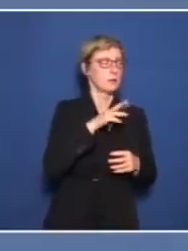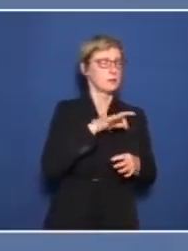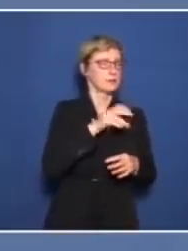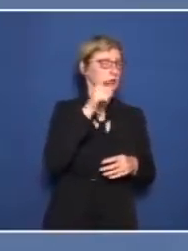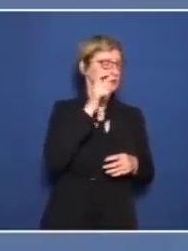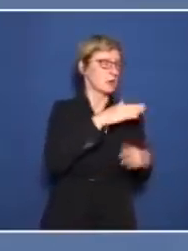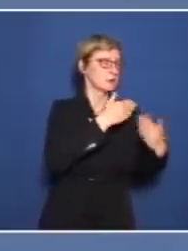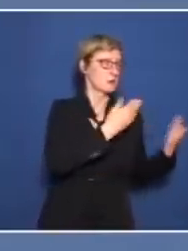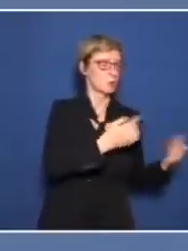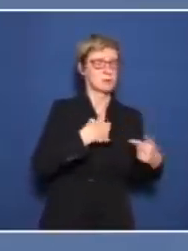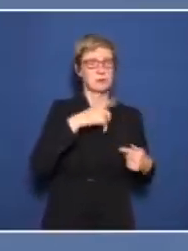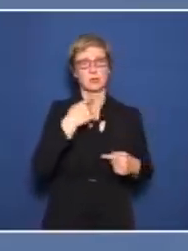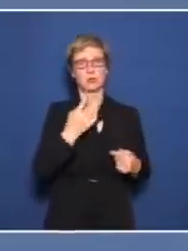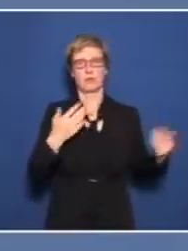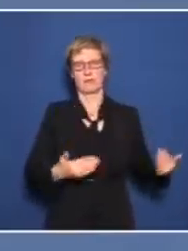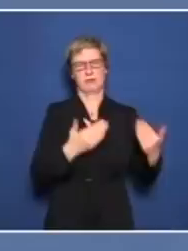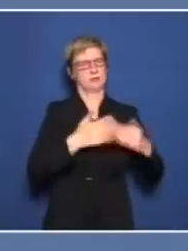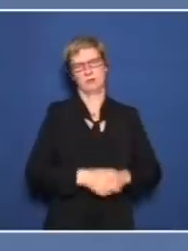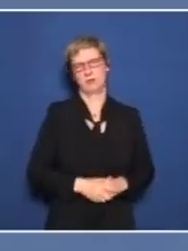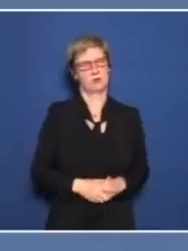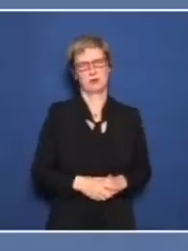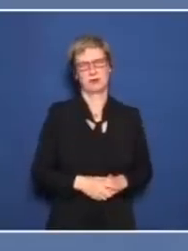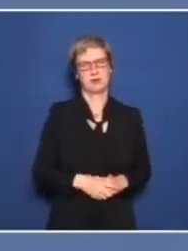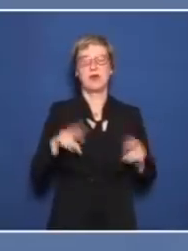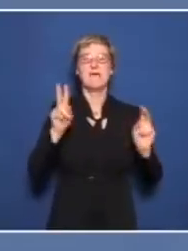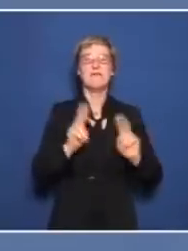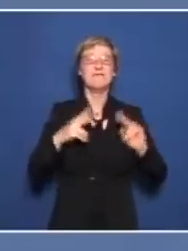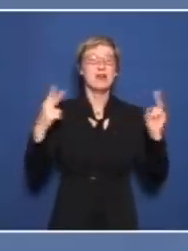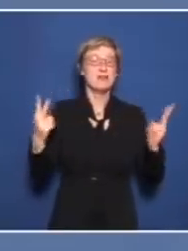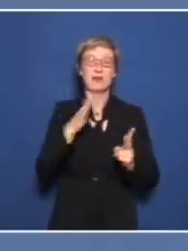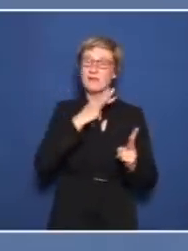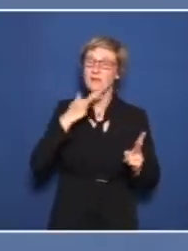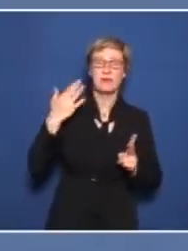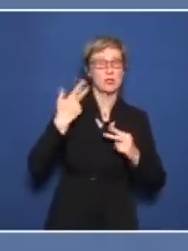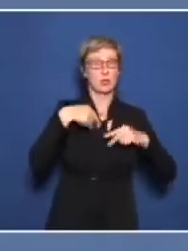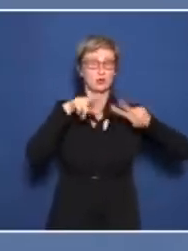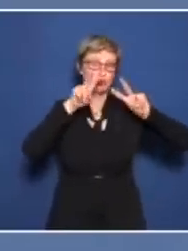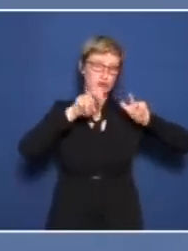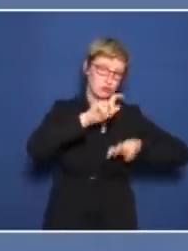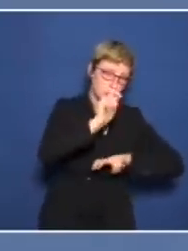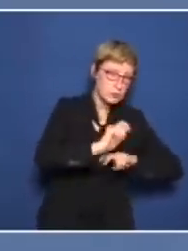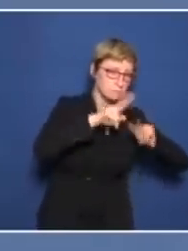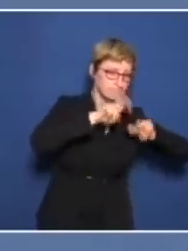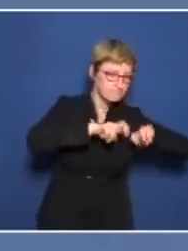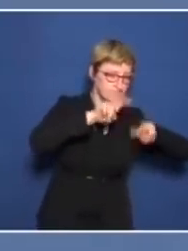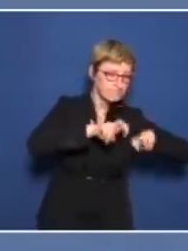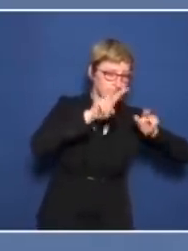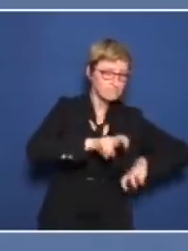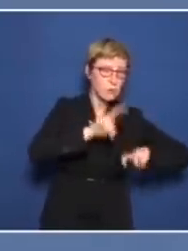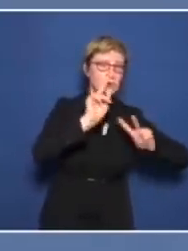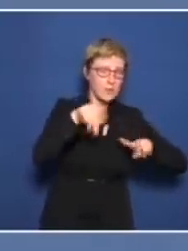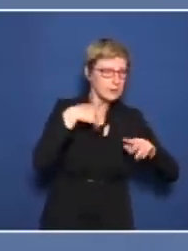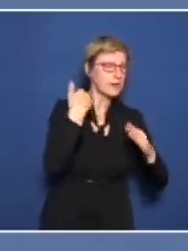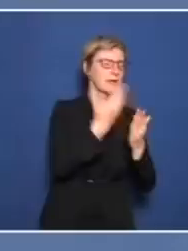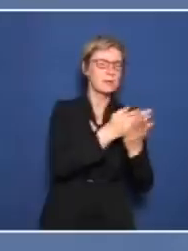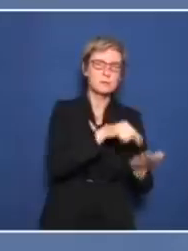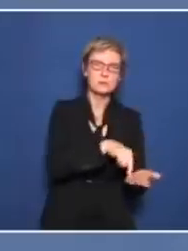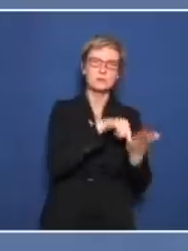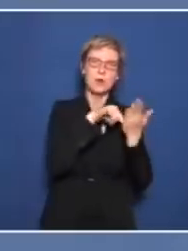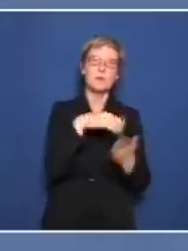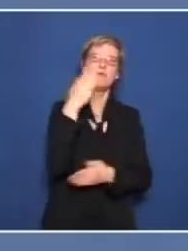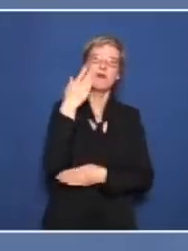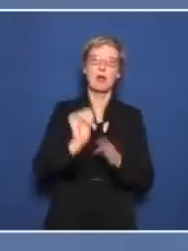weltweit impfen und natürlich weltweit viele Studien durchgeführt werden und die werden uns zeigen, wann eine Auffrischungsimpfung sein